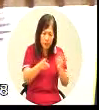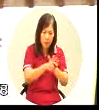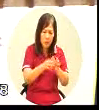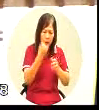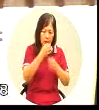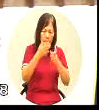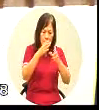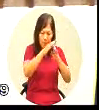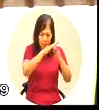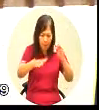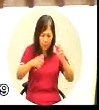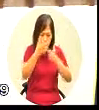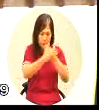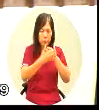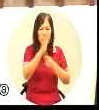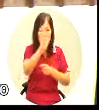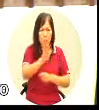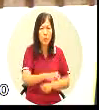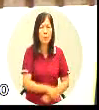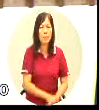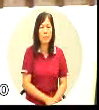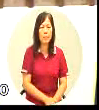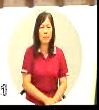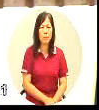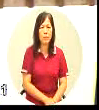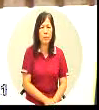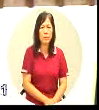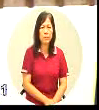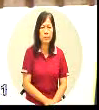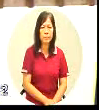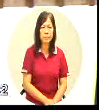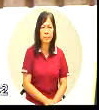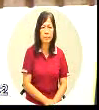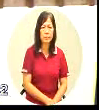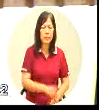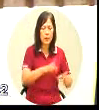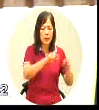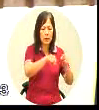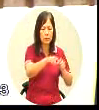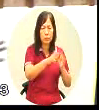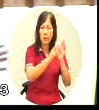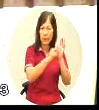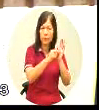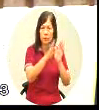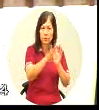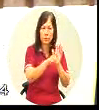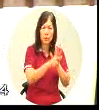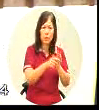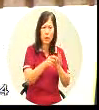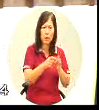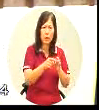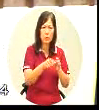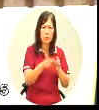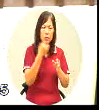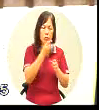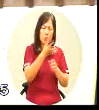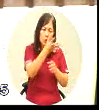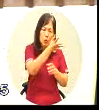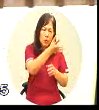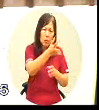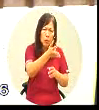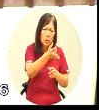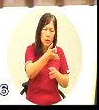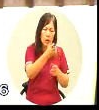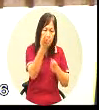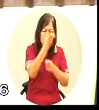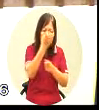脚保护，那根据当地的说法啦，因为这个没有去做一些科学